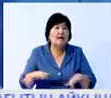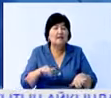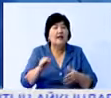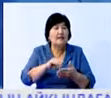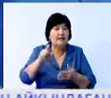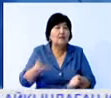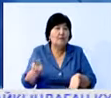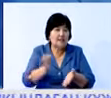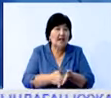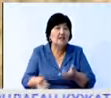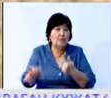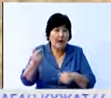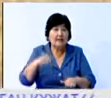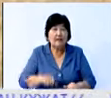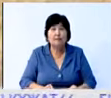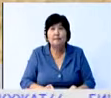тілшіміз танысып қайтты.